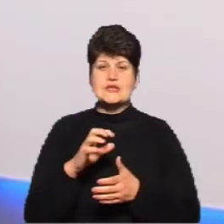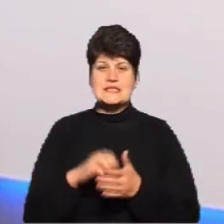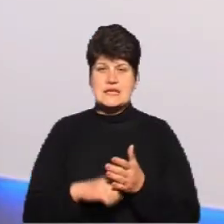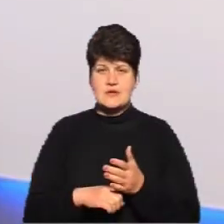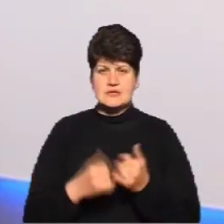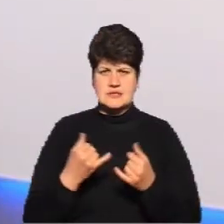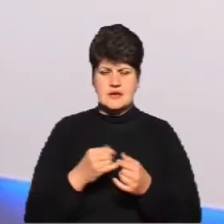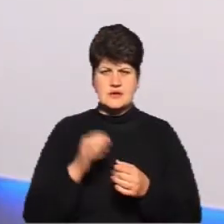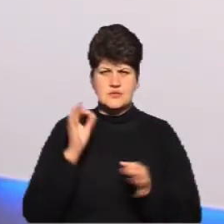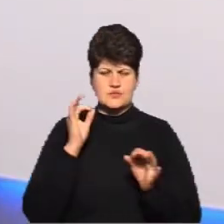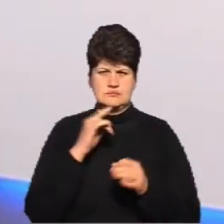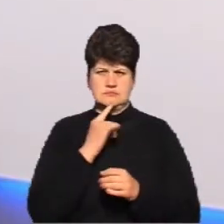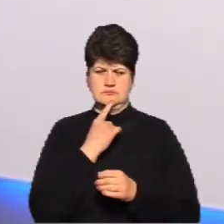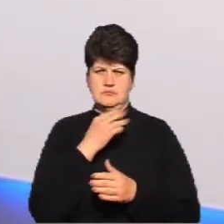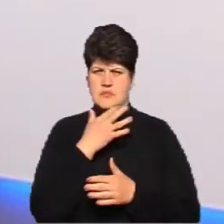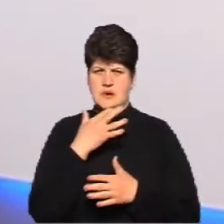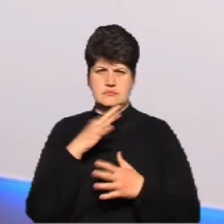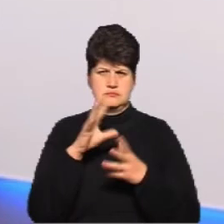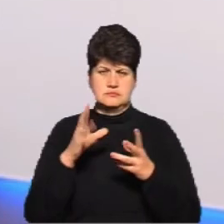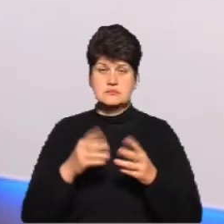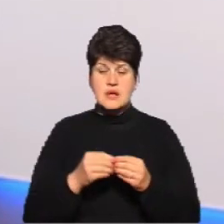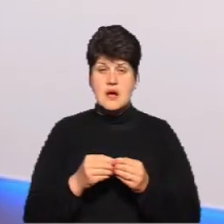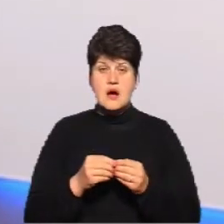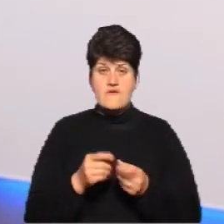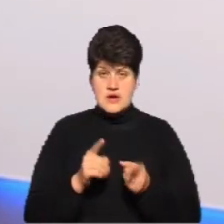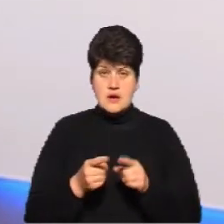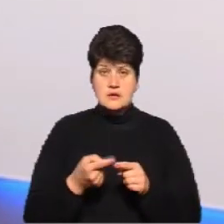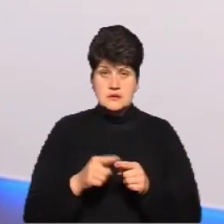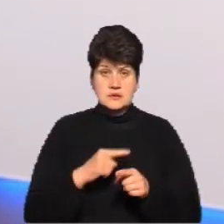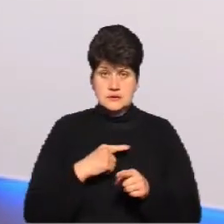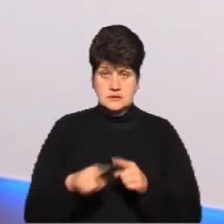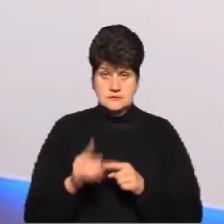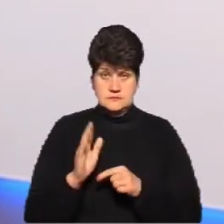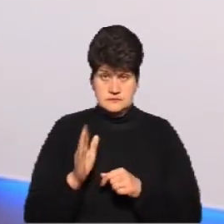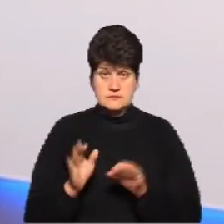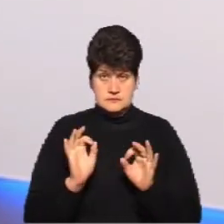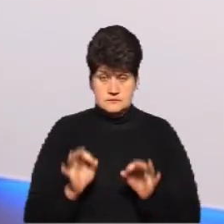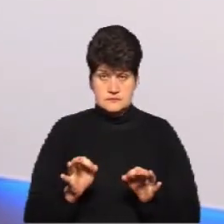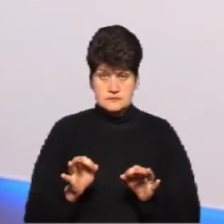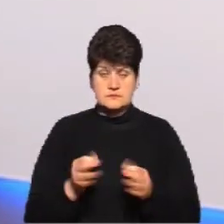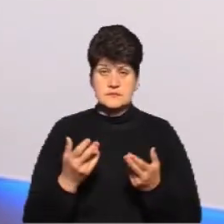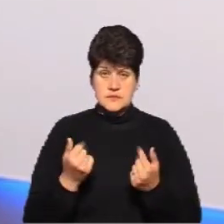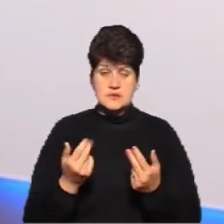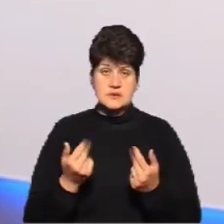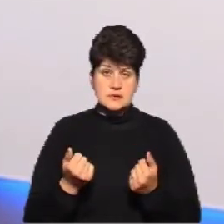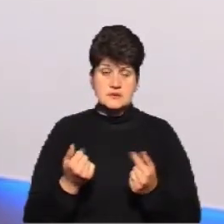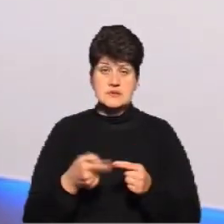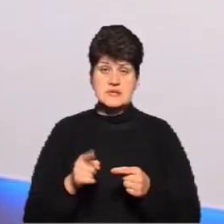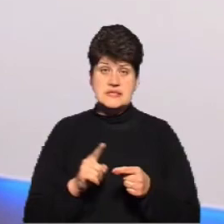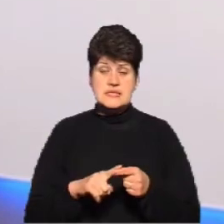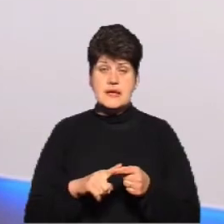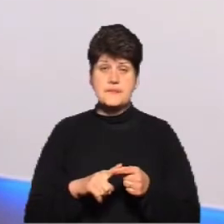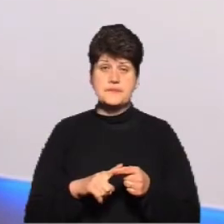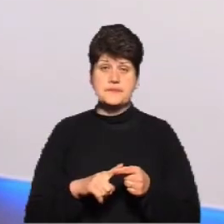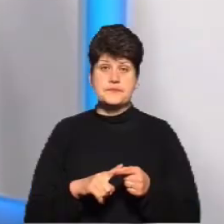складно, багато процедурно, скажімо так, але взагалі в реальності це все дуже швидко відбувається, наскільки я розумію. Так, так, це якраз